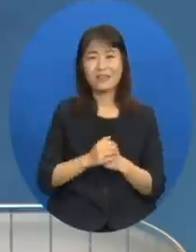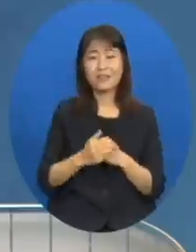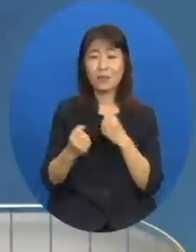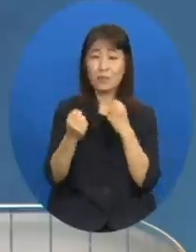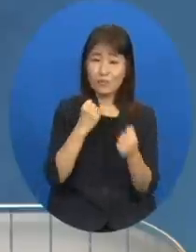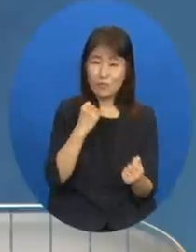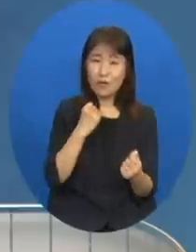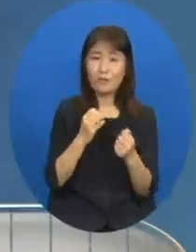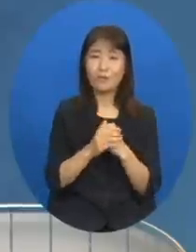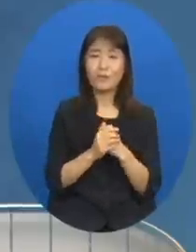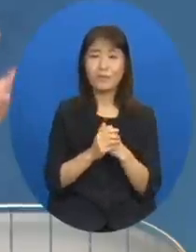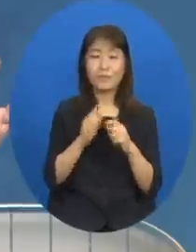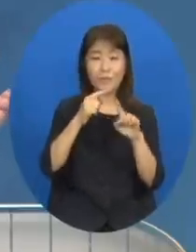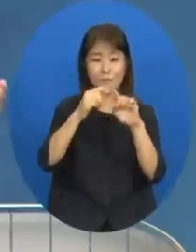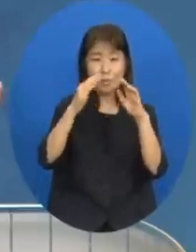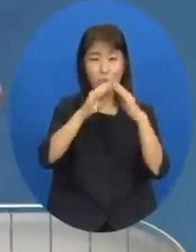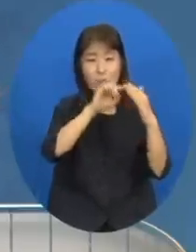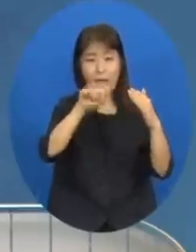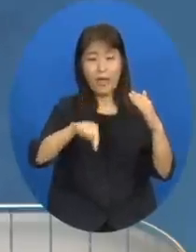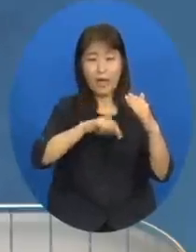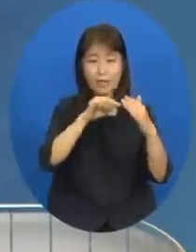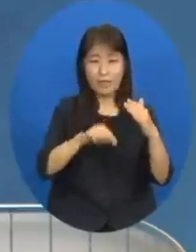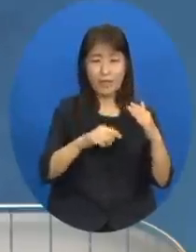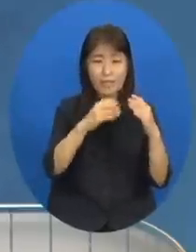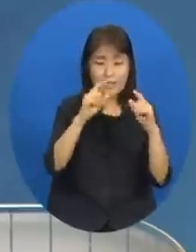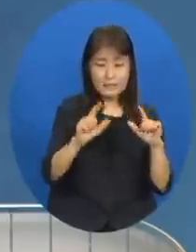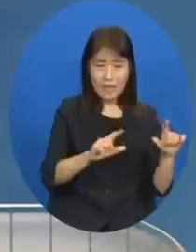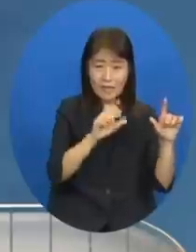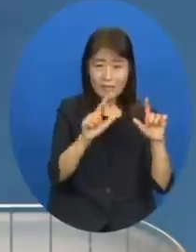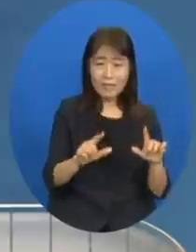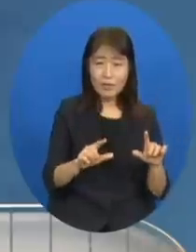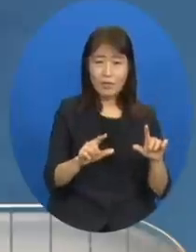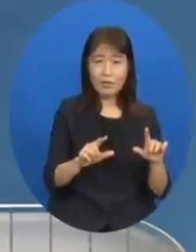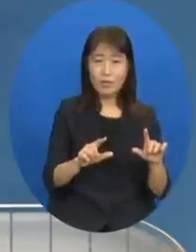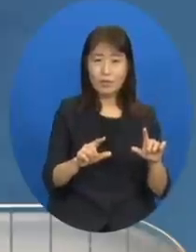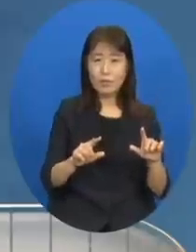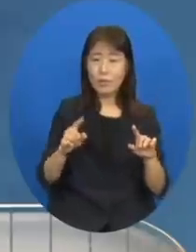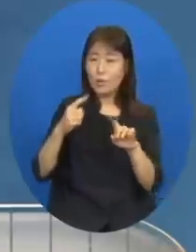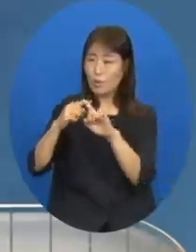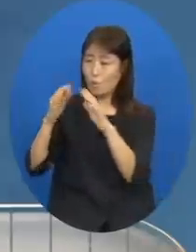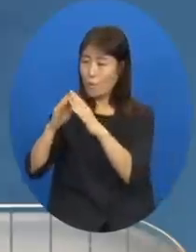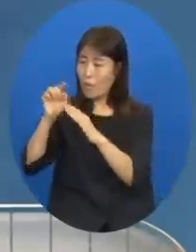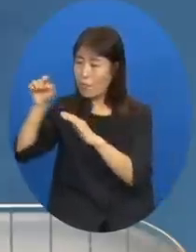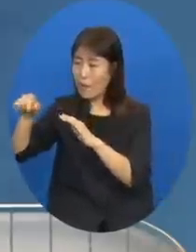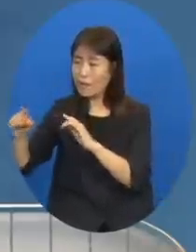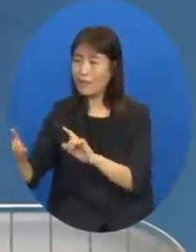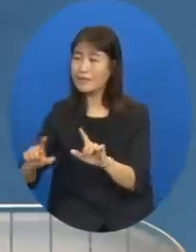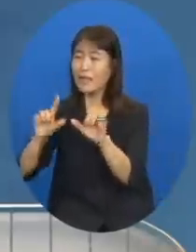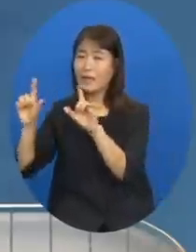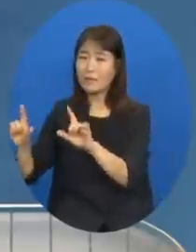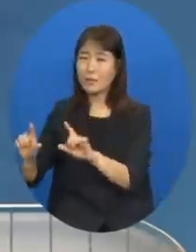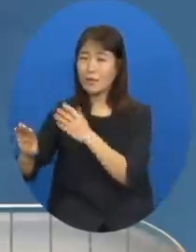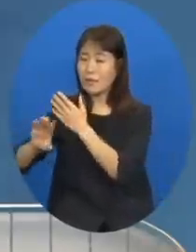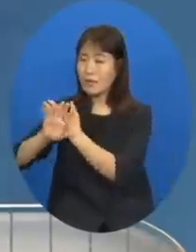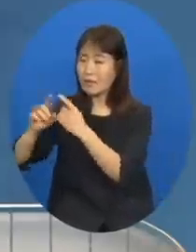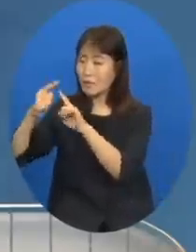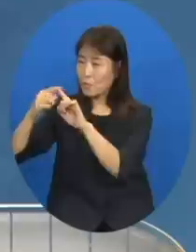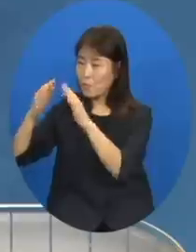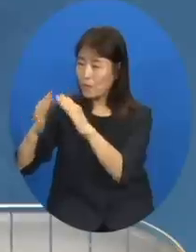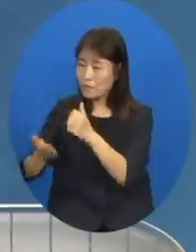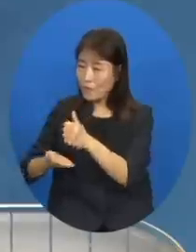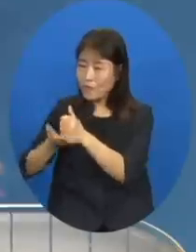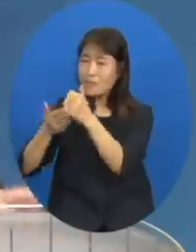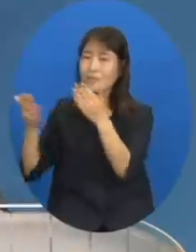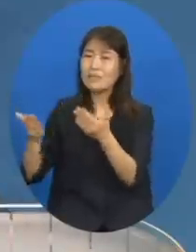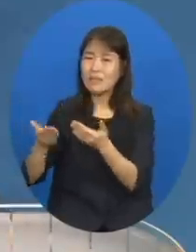불구하고 교회 안에 있는 것과 교회 바깥에서 교회 다른 교회들을 섬기고 사역하는 일은